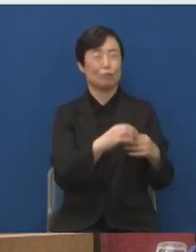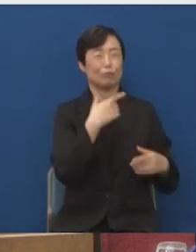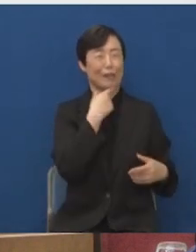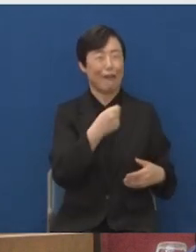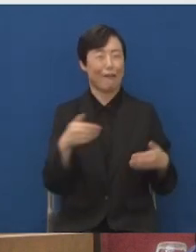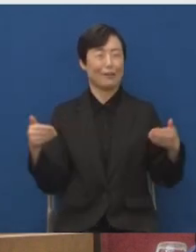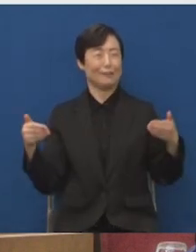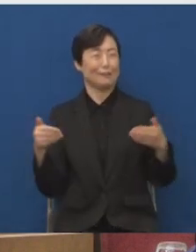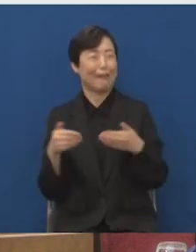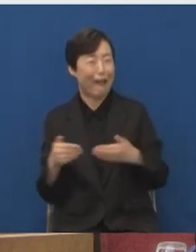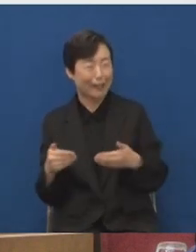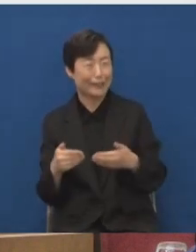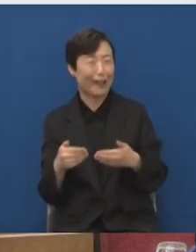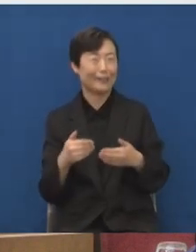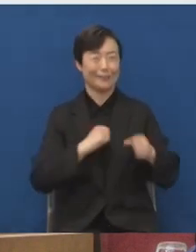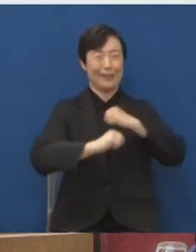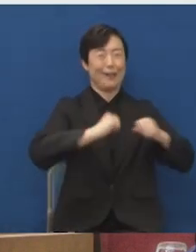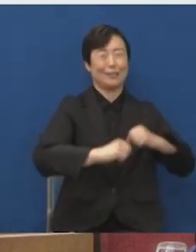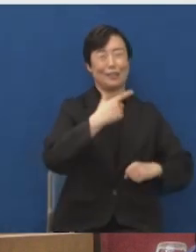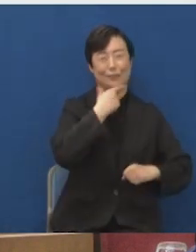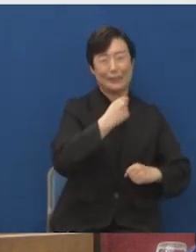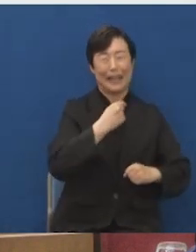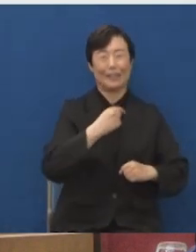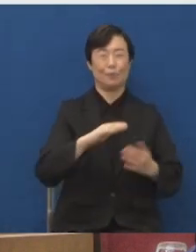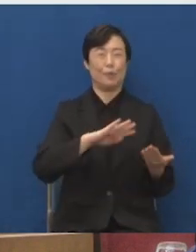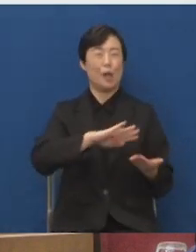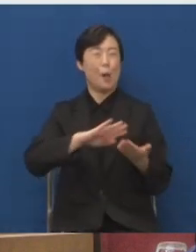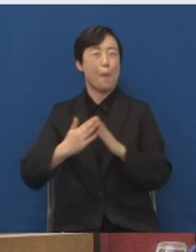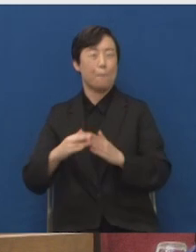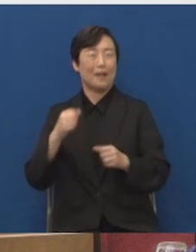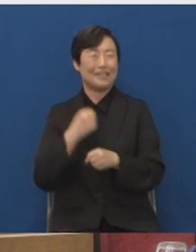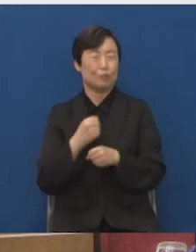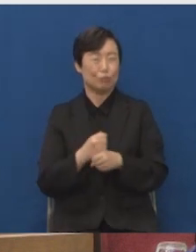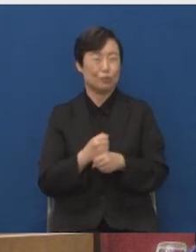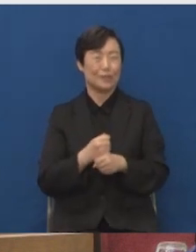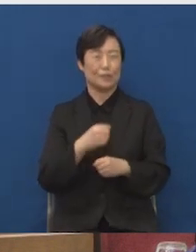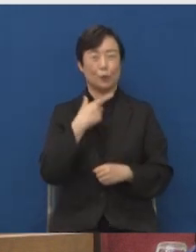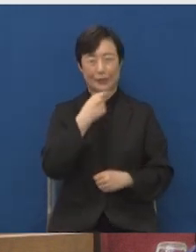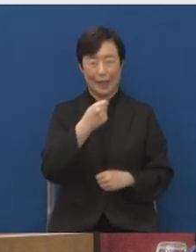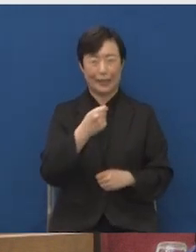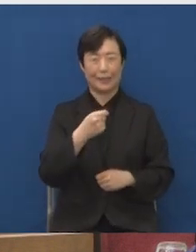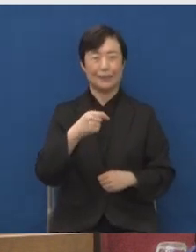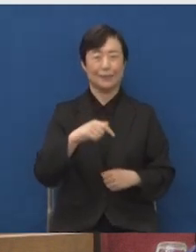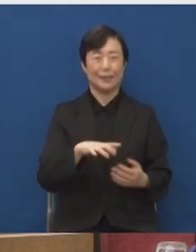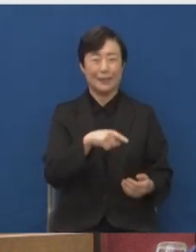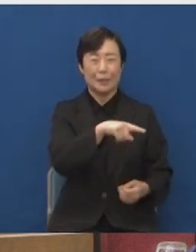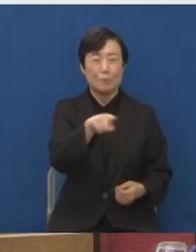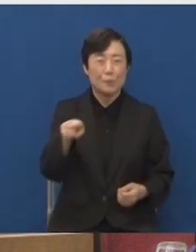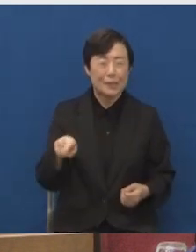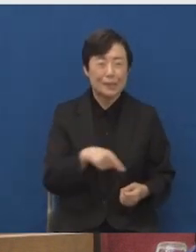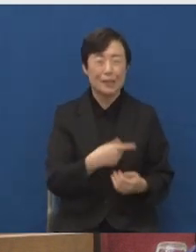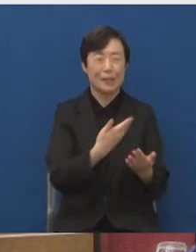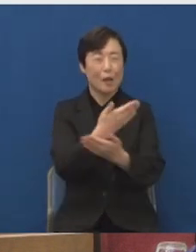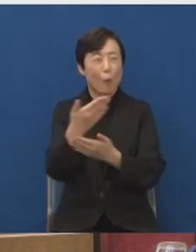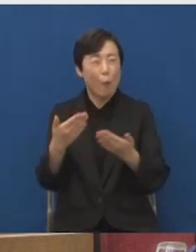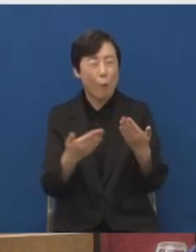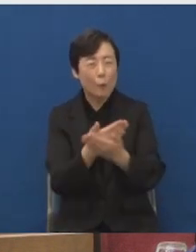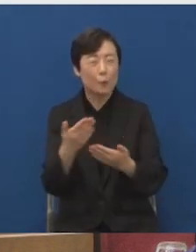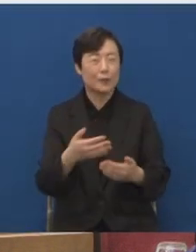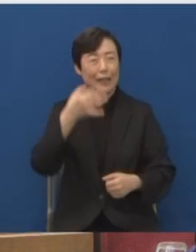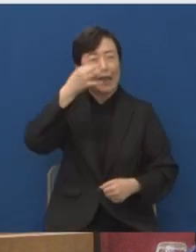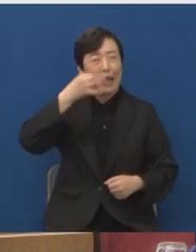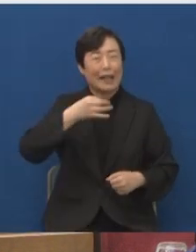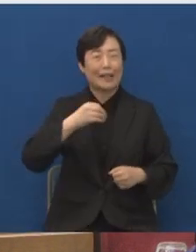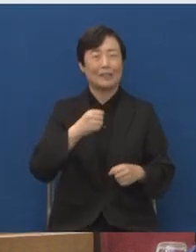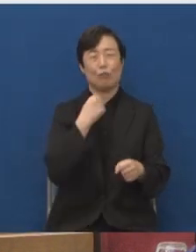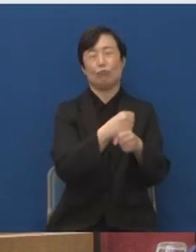活躍したいと思われる町づくりを、さらにはその方々が交流し優れた価値を創造する町